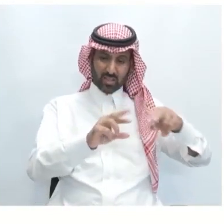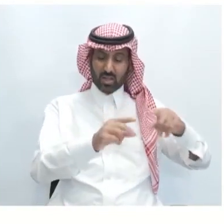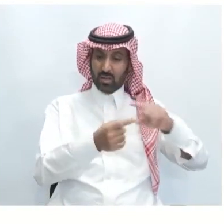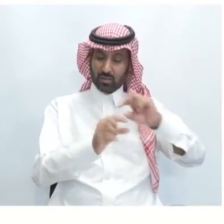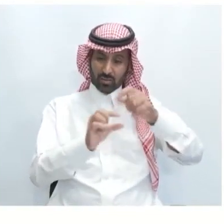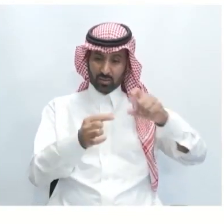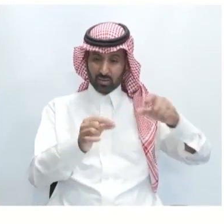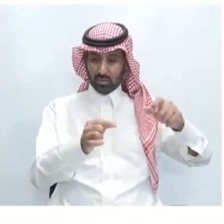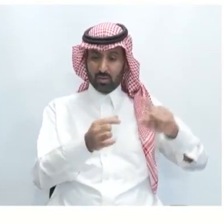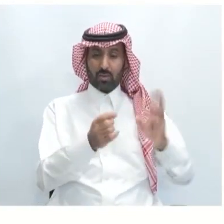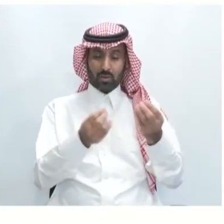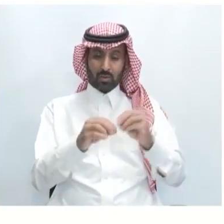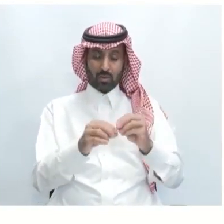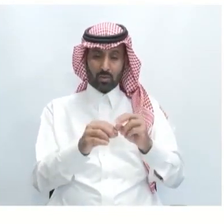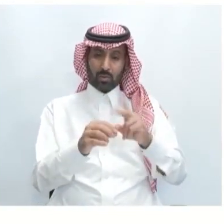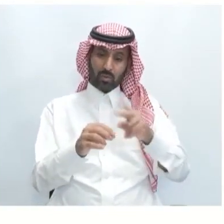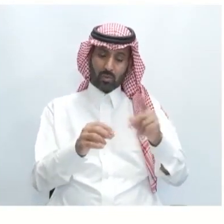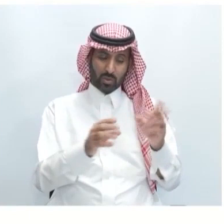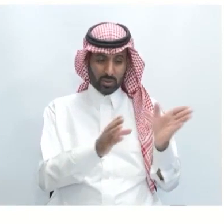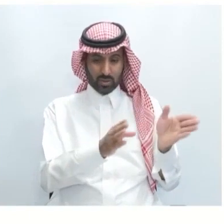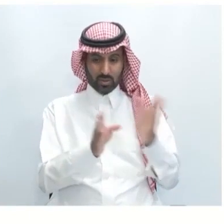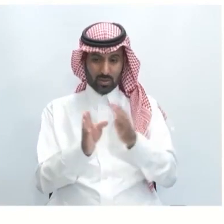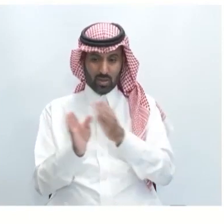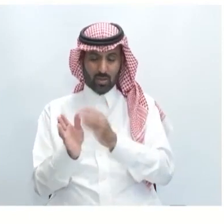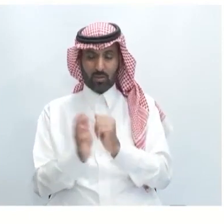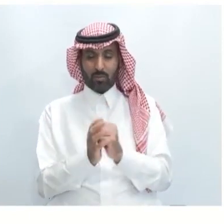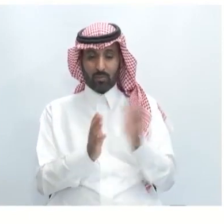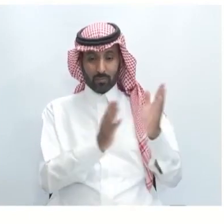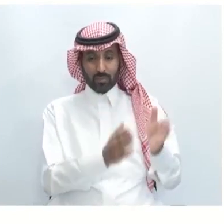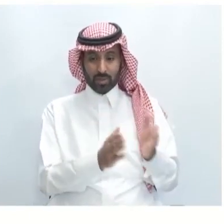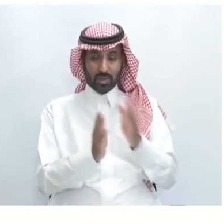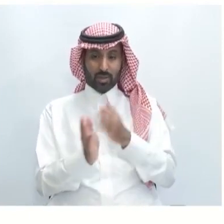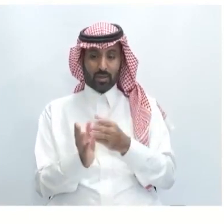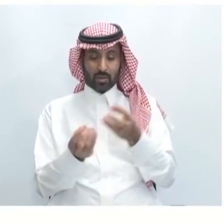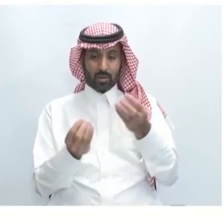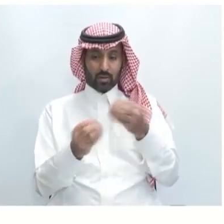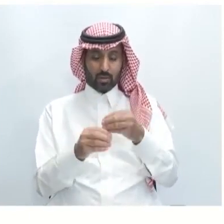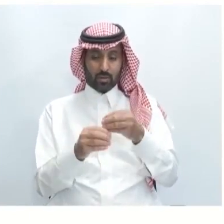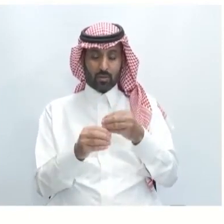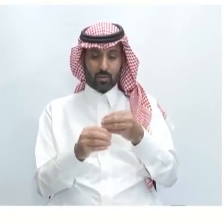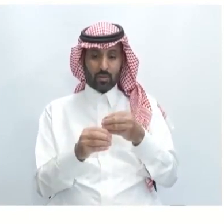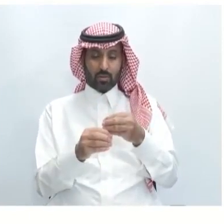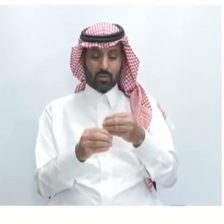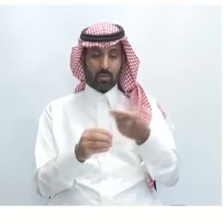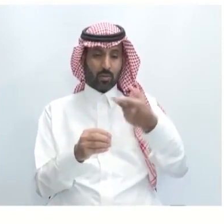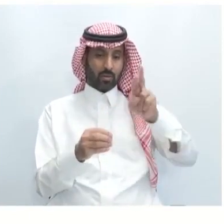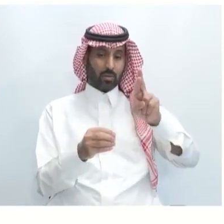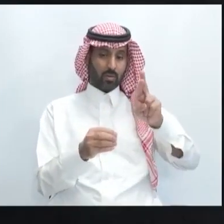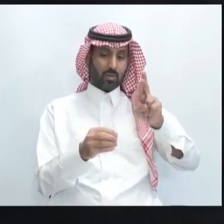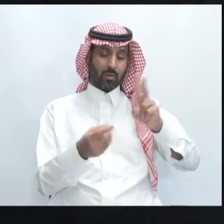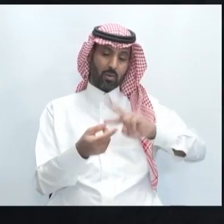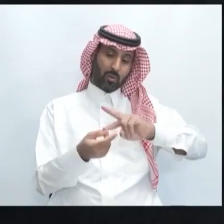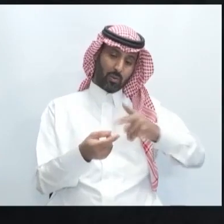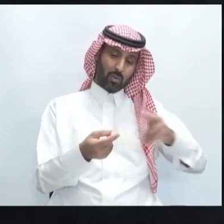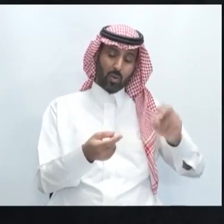الامينيه اذا هذا التنوع للسلاسل الجانبيه للاحماض الامينيه سيعطيني اساسا عندما تتغير الار سيعطيني ايضا